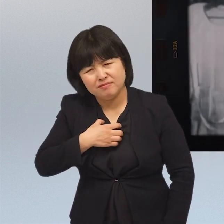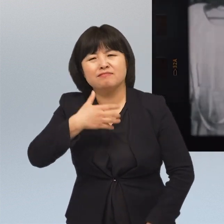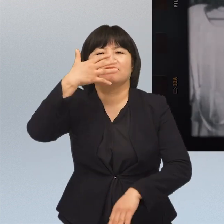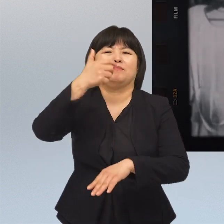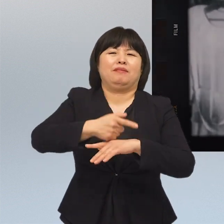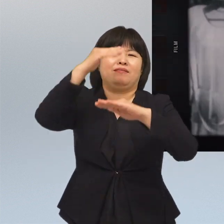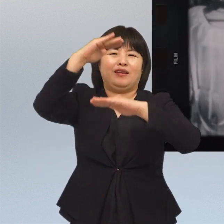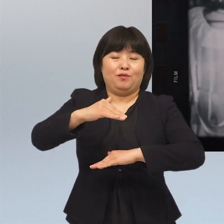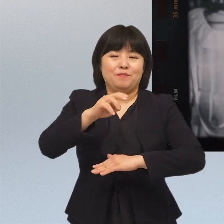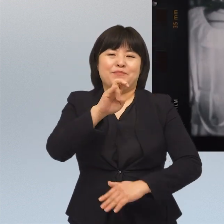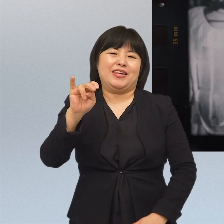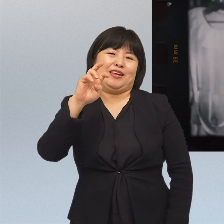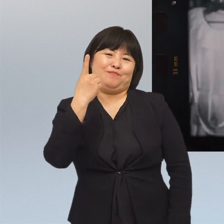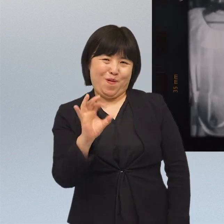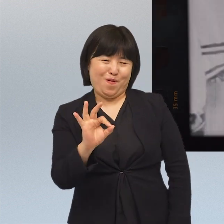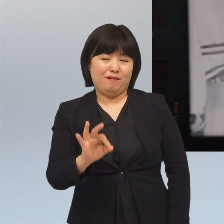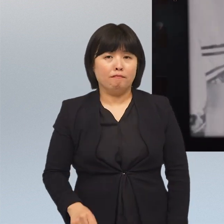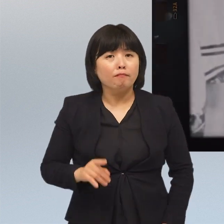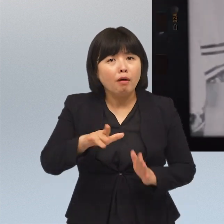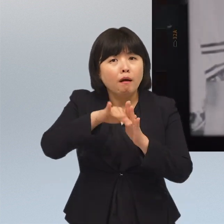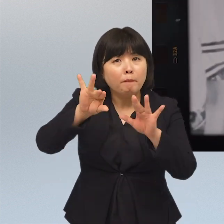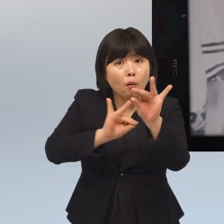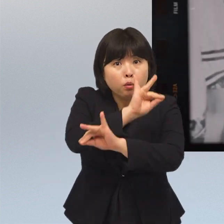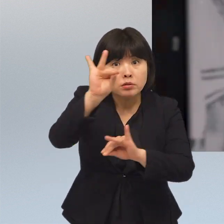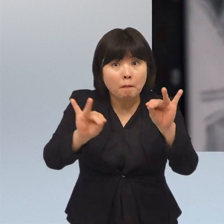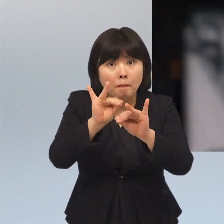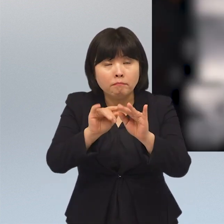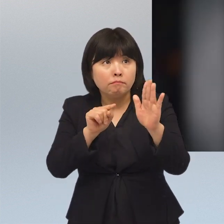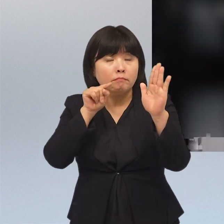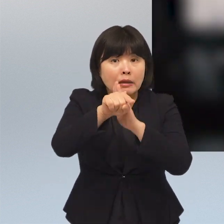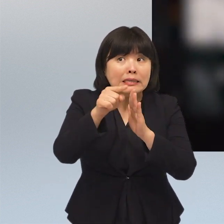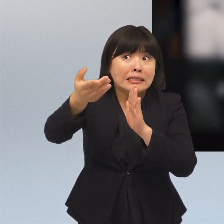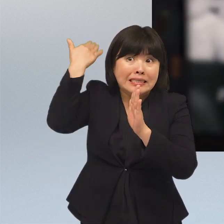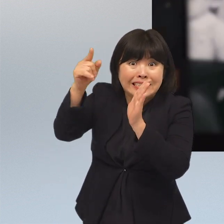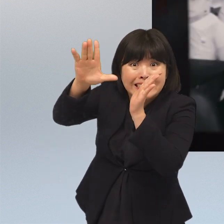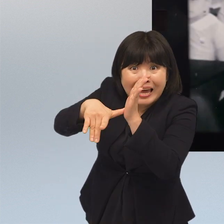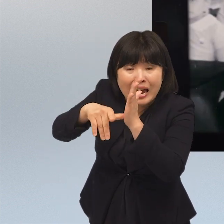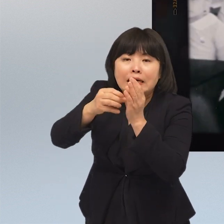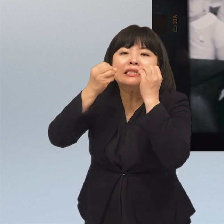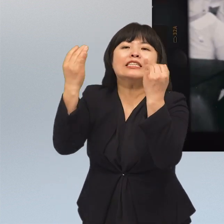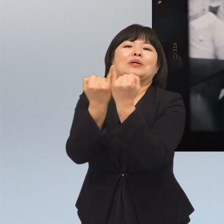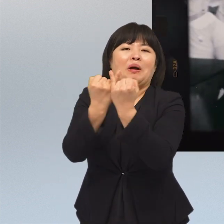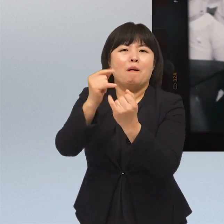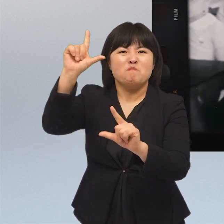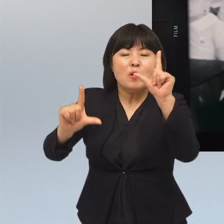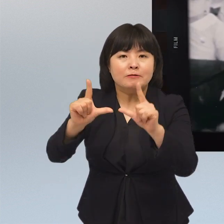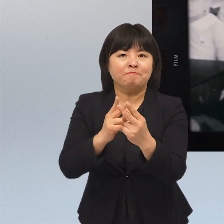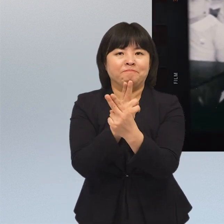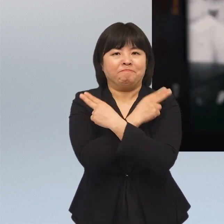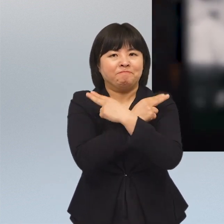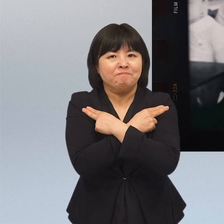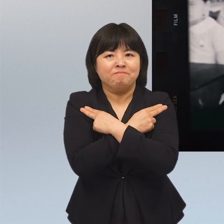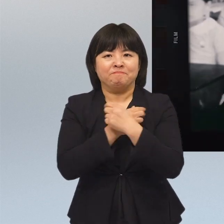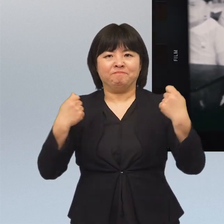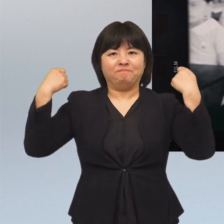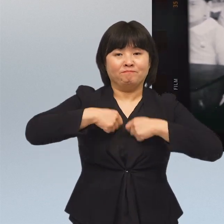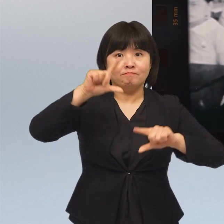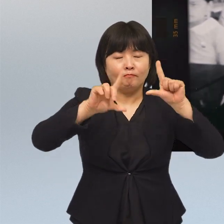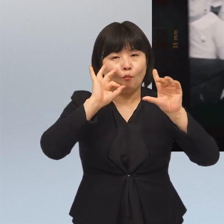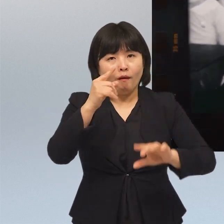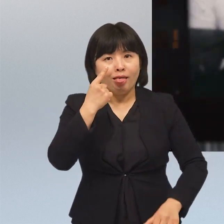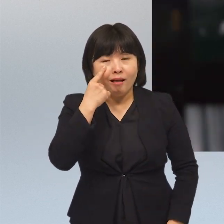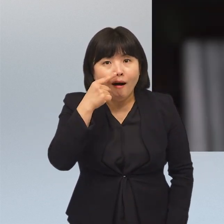담은 영화 미몽. 당시대의 백화점을 이용하는 신여성의 모습이나 양장 교복을 착용한 모습도 눈에